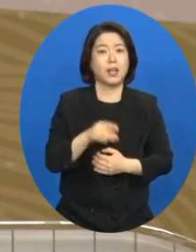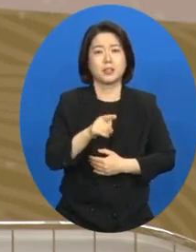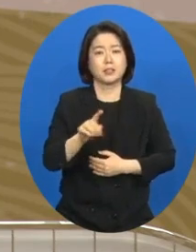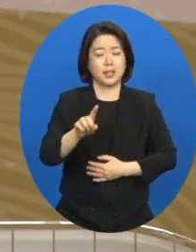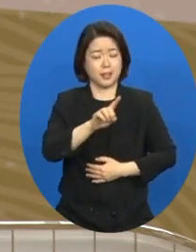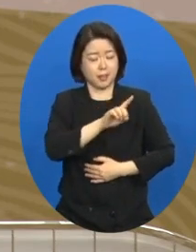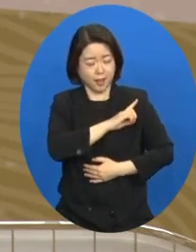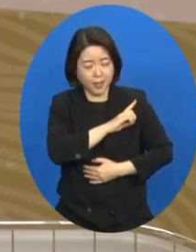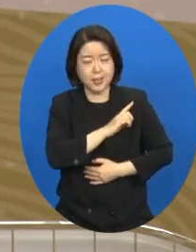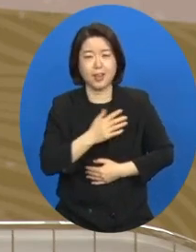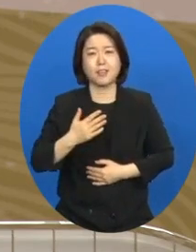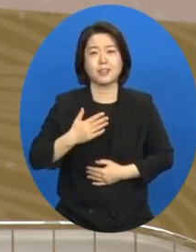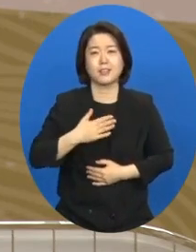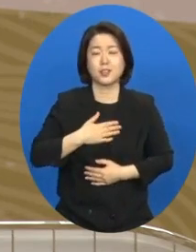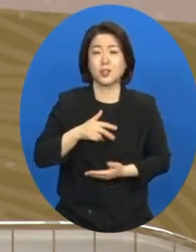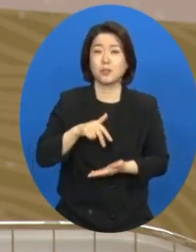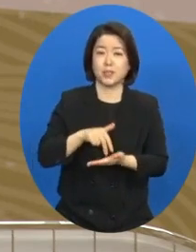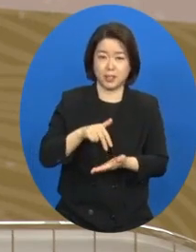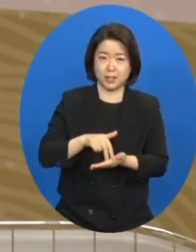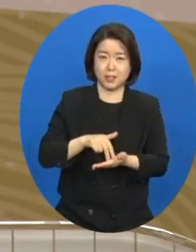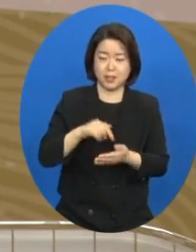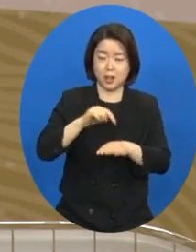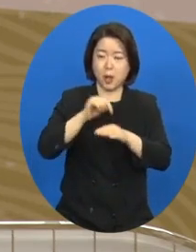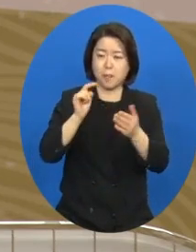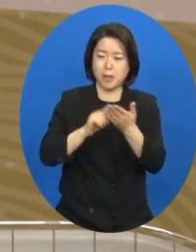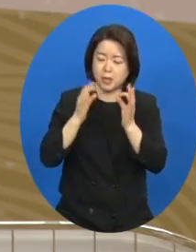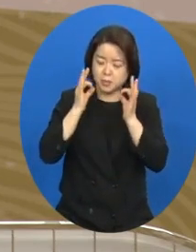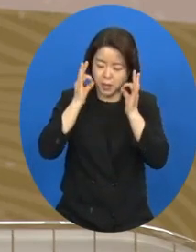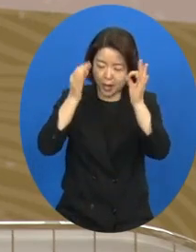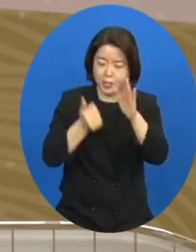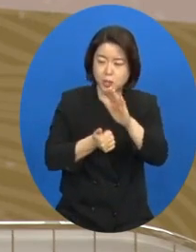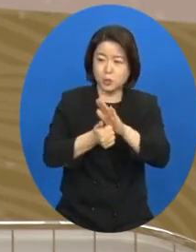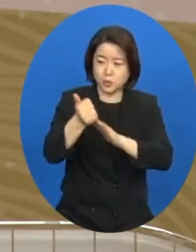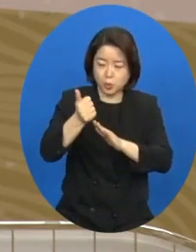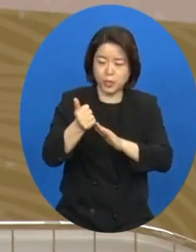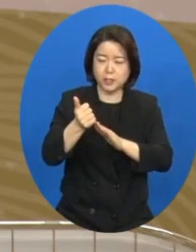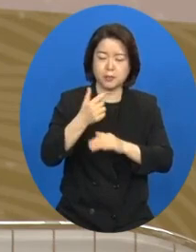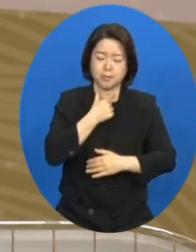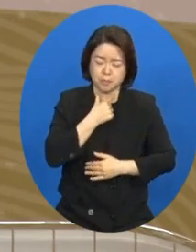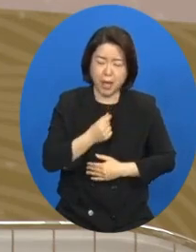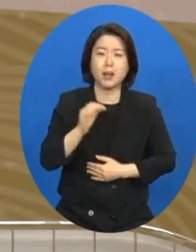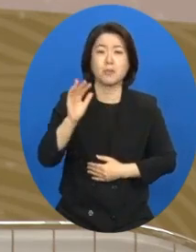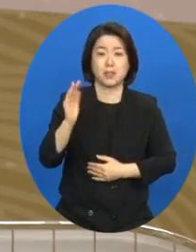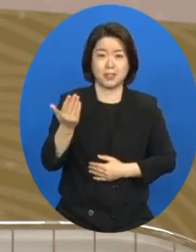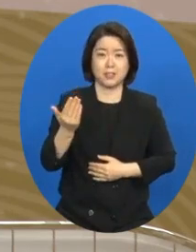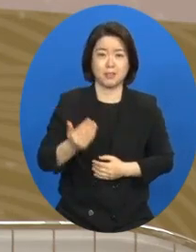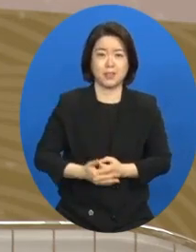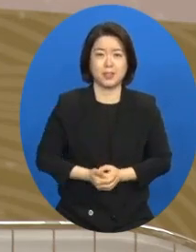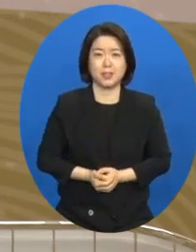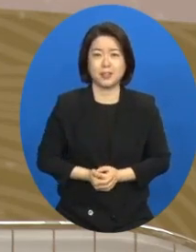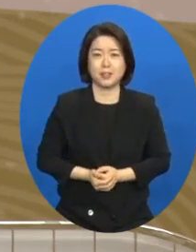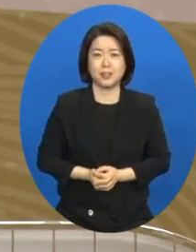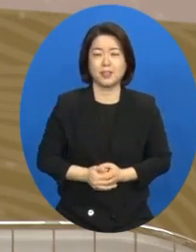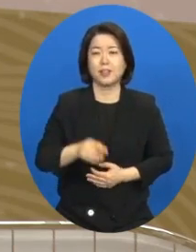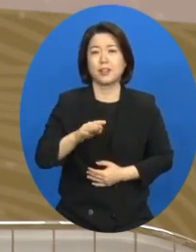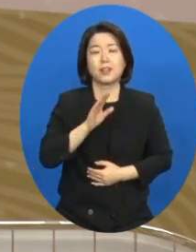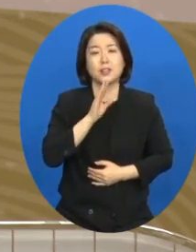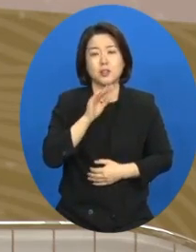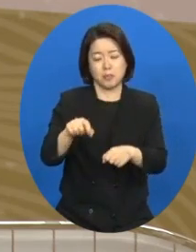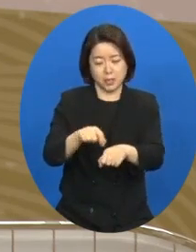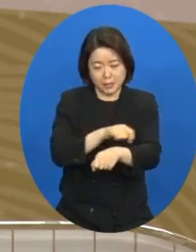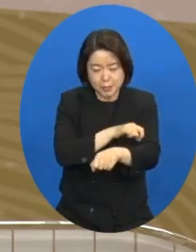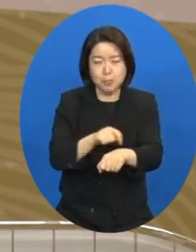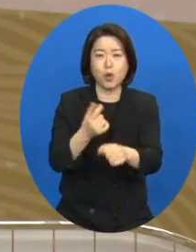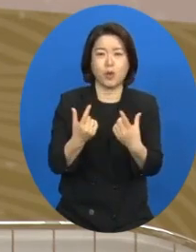가장 저에게는 마음에 간절한 소원이 고 갈망 이었어요 그건 정말 특별한